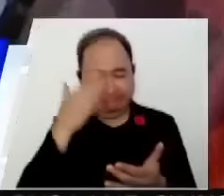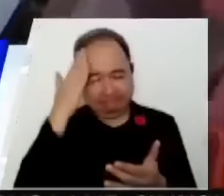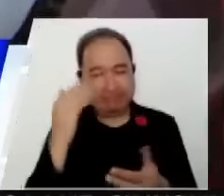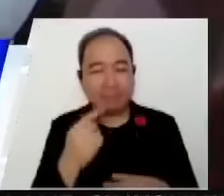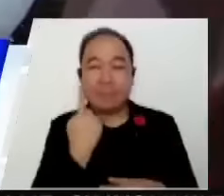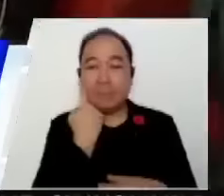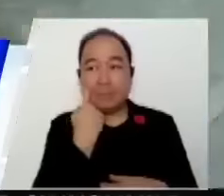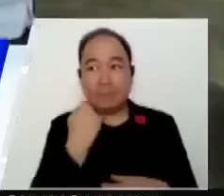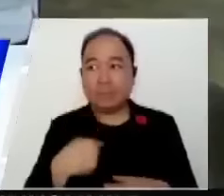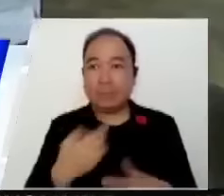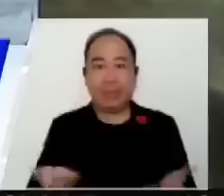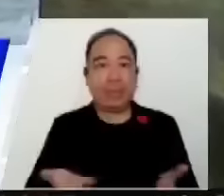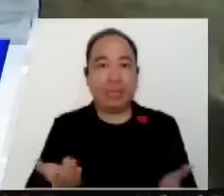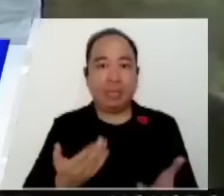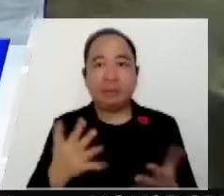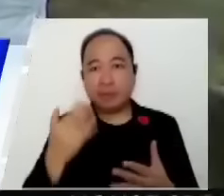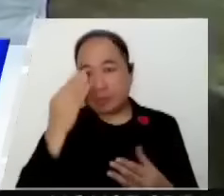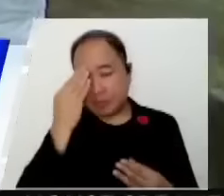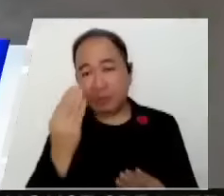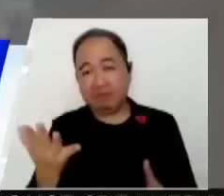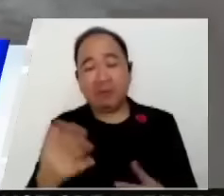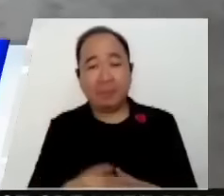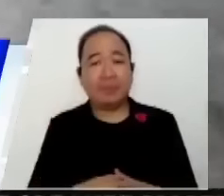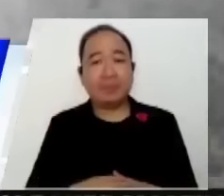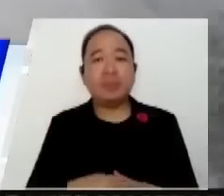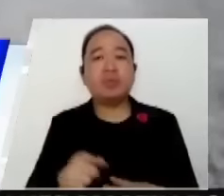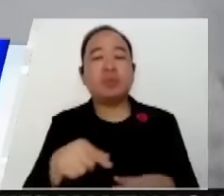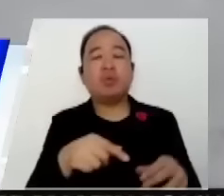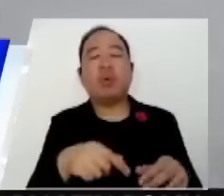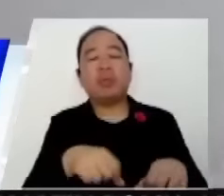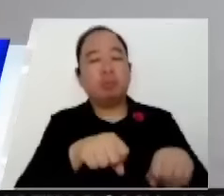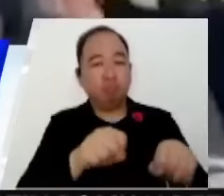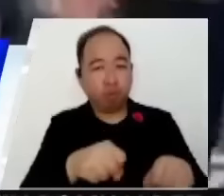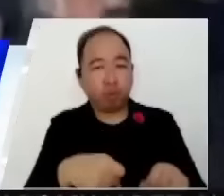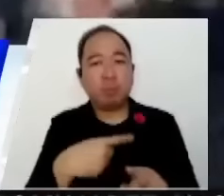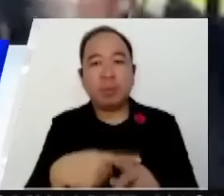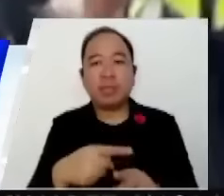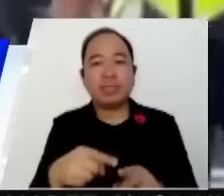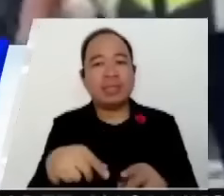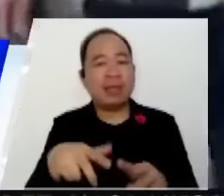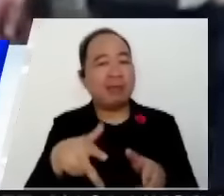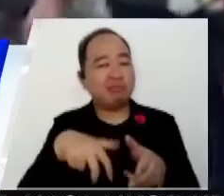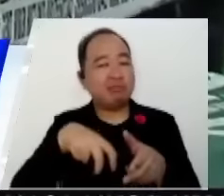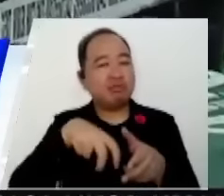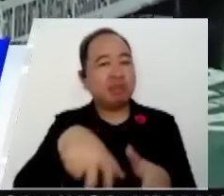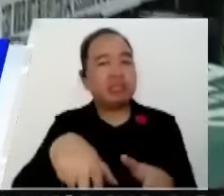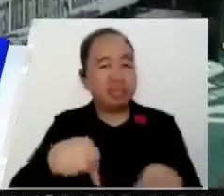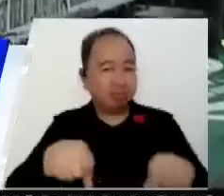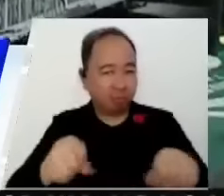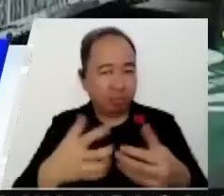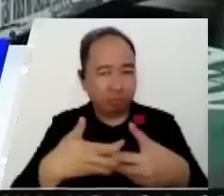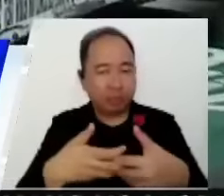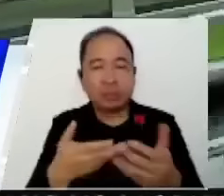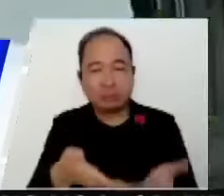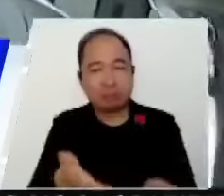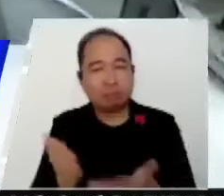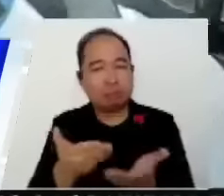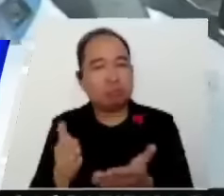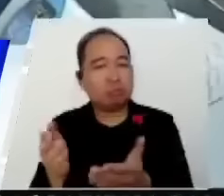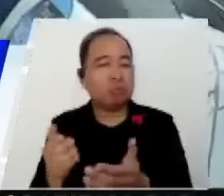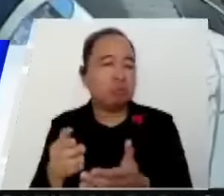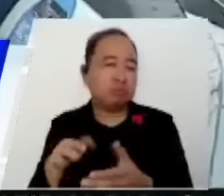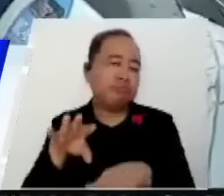insulto naman po yun. Bukod sa motor, ang mga tricycle na nakaparada sa outer lane ng kalsada isinakay sa tow truck.